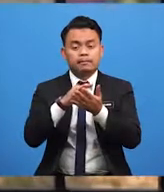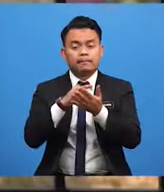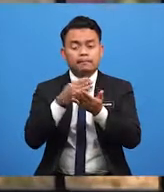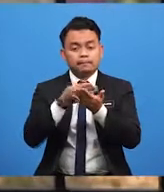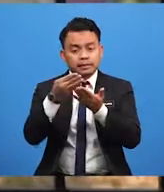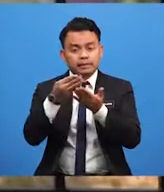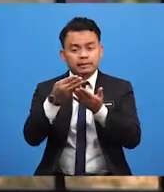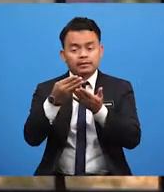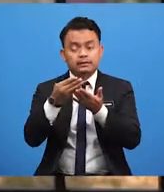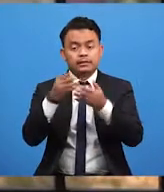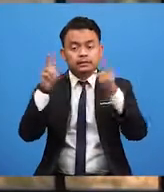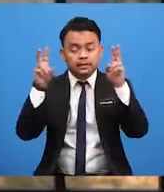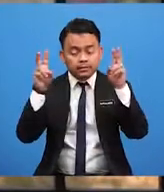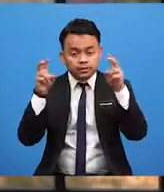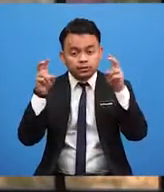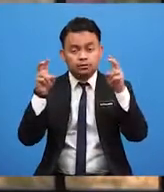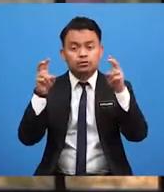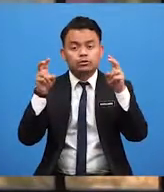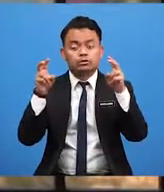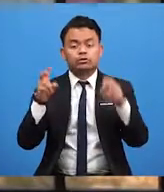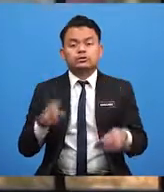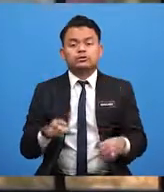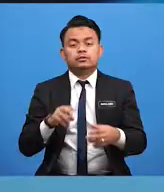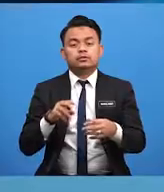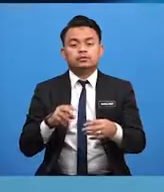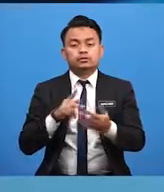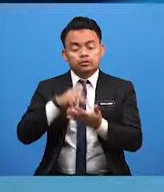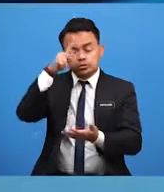Food Preparation and Production Tingkatan 4.